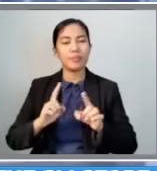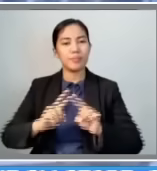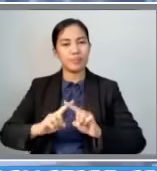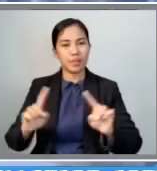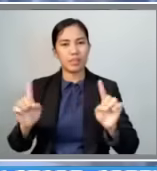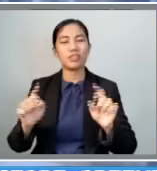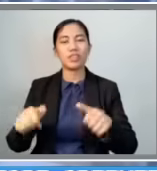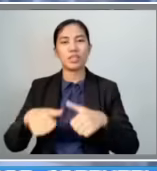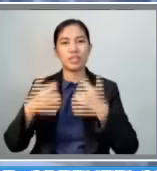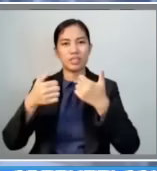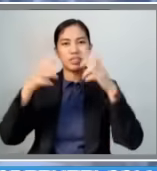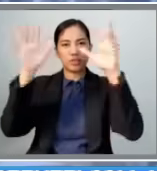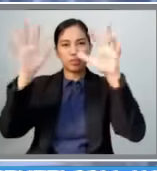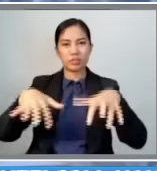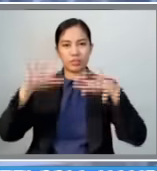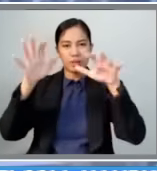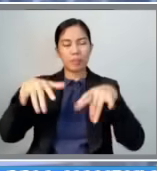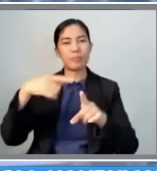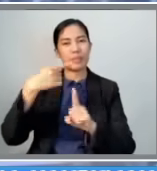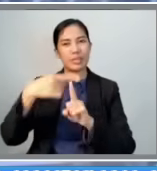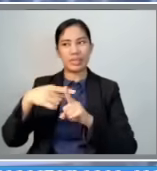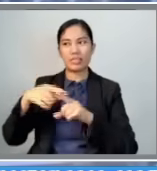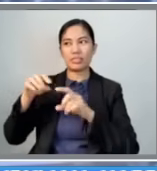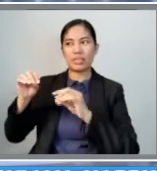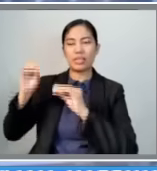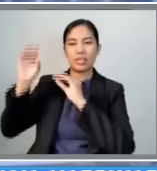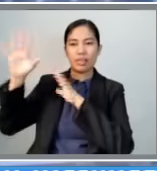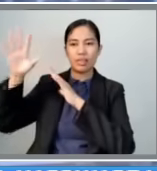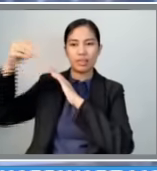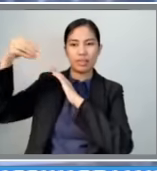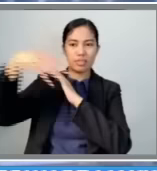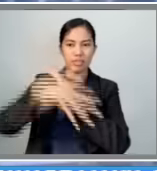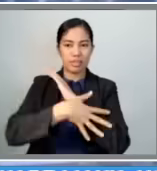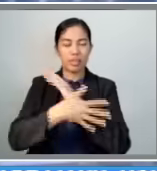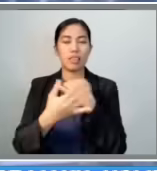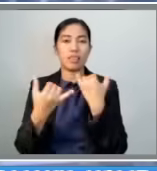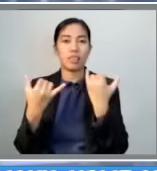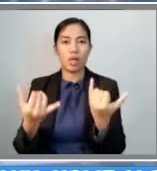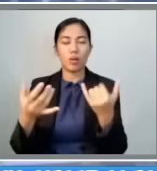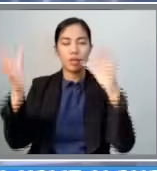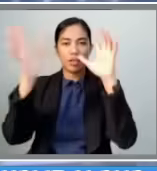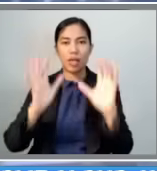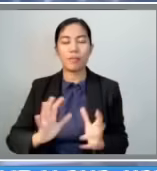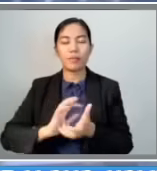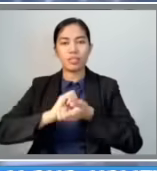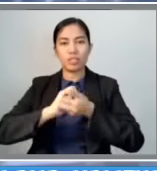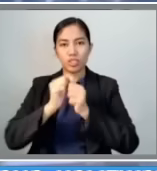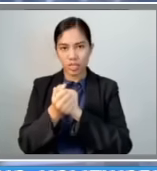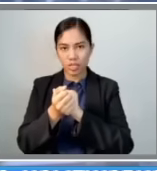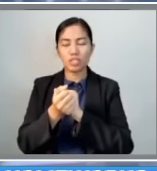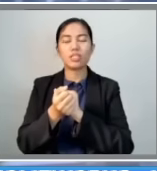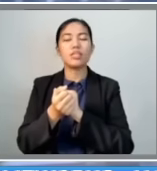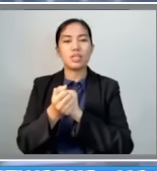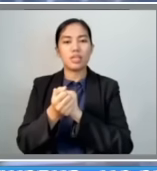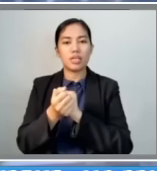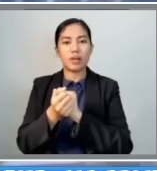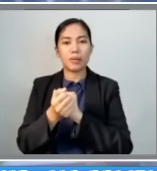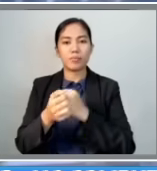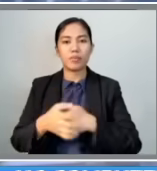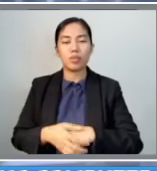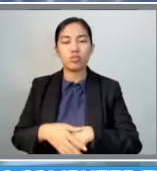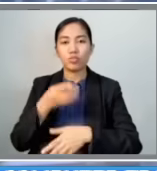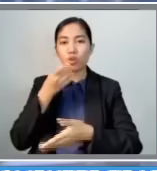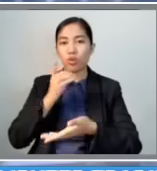sa banta ng landslide. Sa pagbabalik ng climate change series ng GMA Integrated News, sasalang ang mga ulat sa